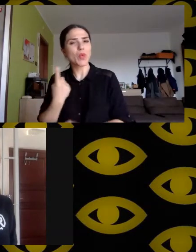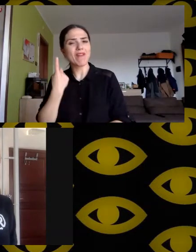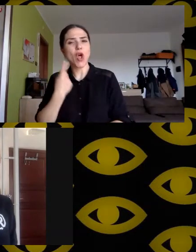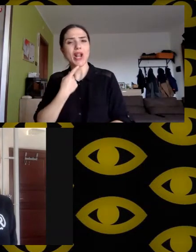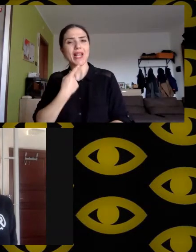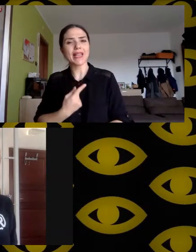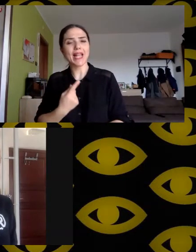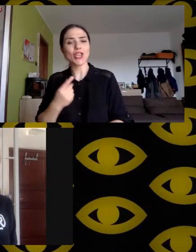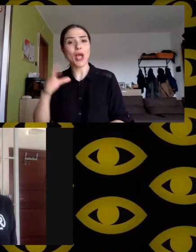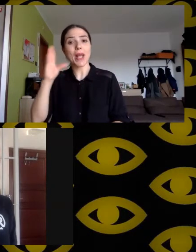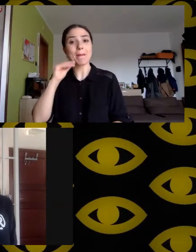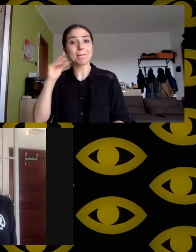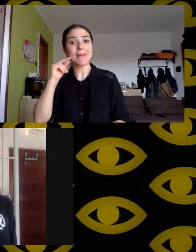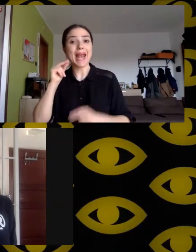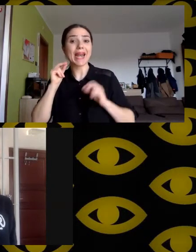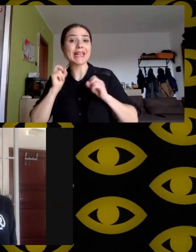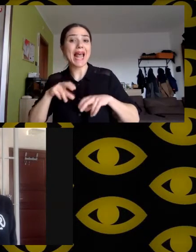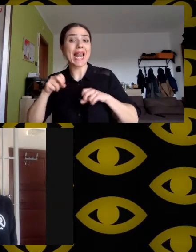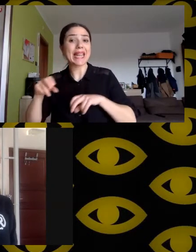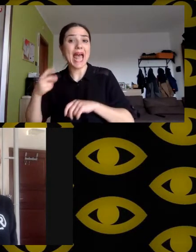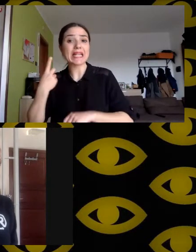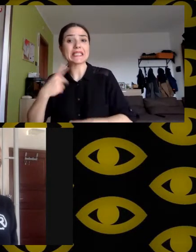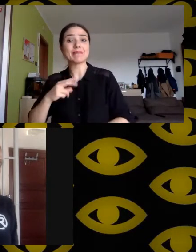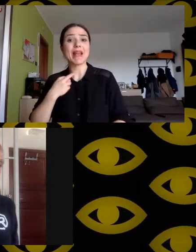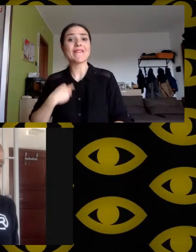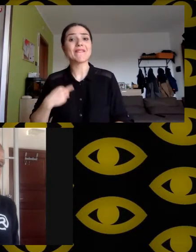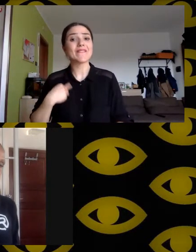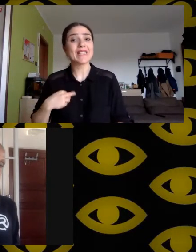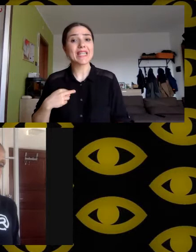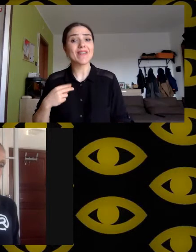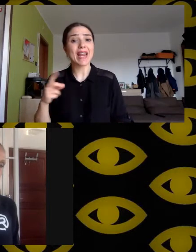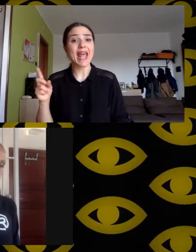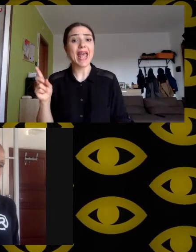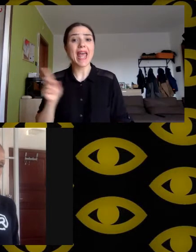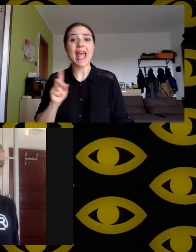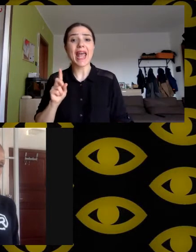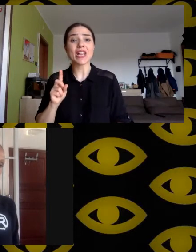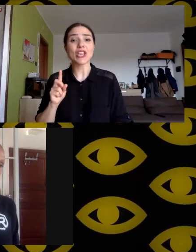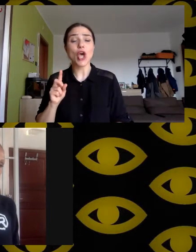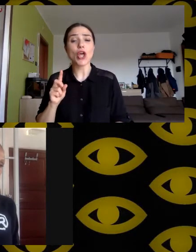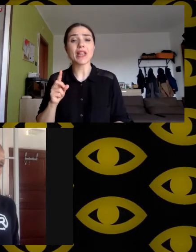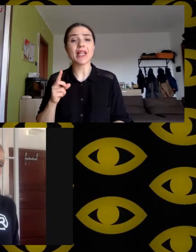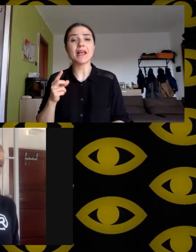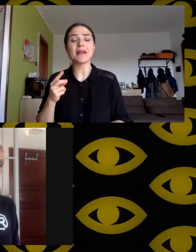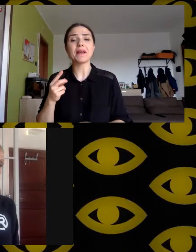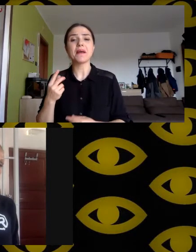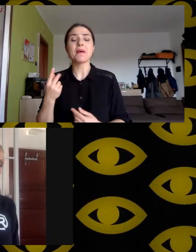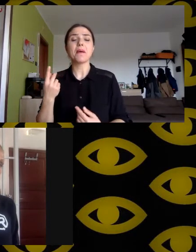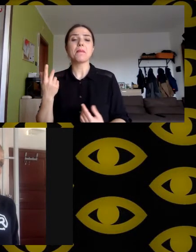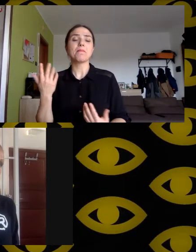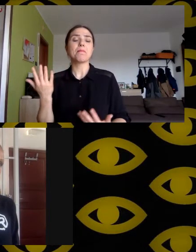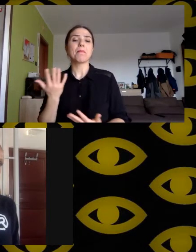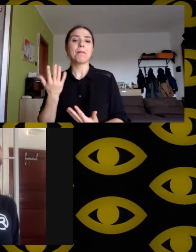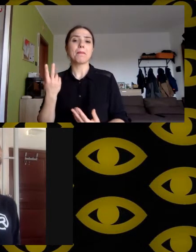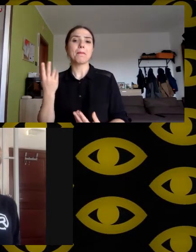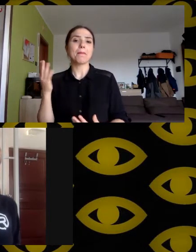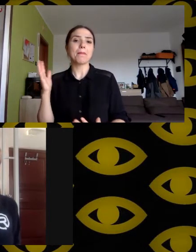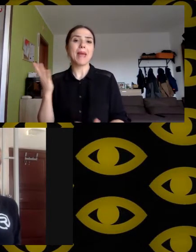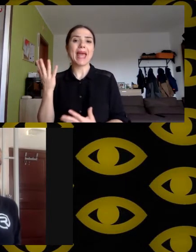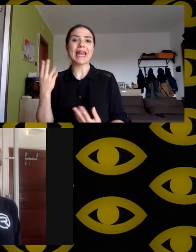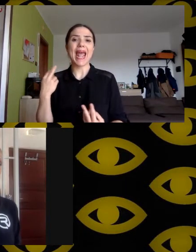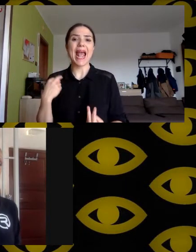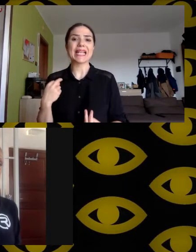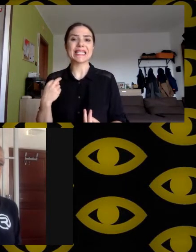non limitarsi ad esistere, che è forse la conclusione migliore di quello che hai appena detto, di questo messaggio così